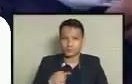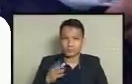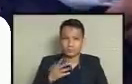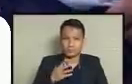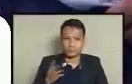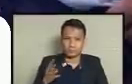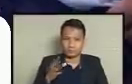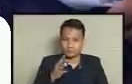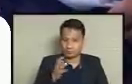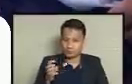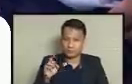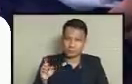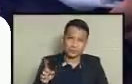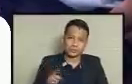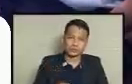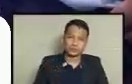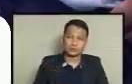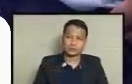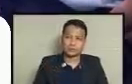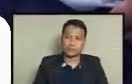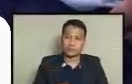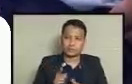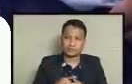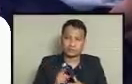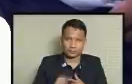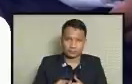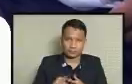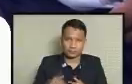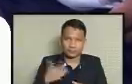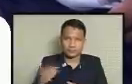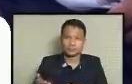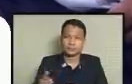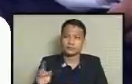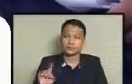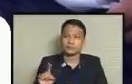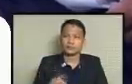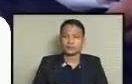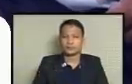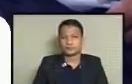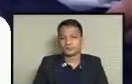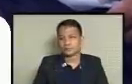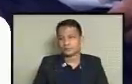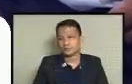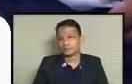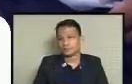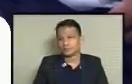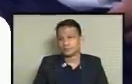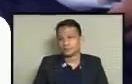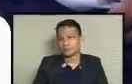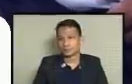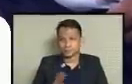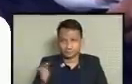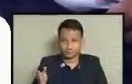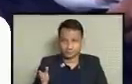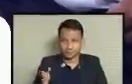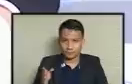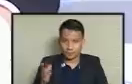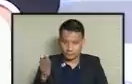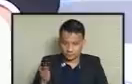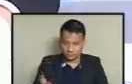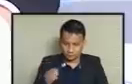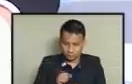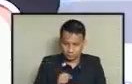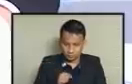lang. Ako po. And ito matindi. Kayo ay pinag-duty.